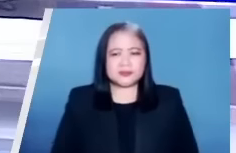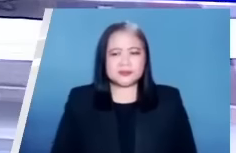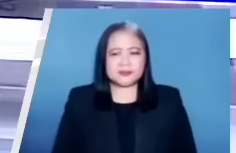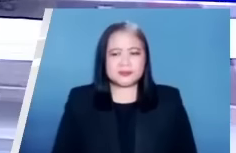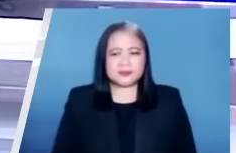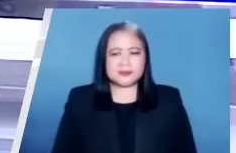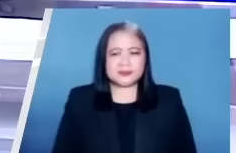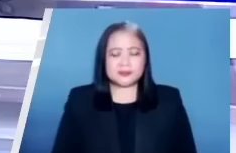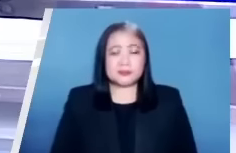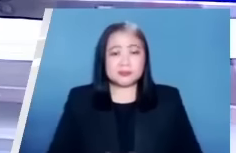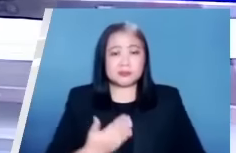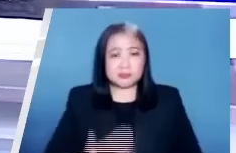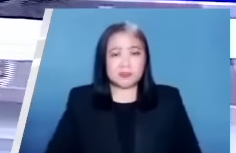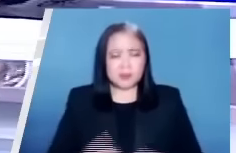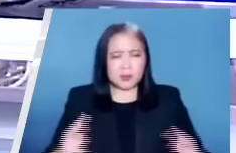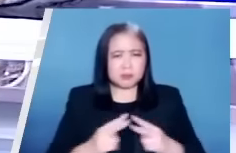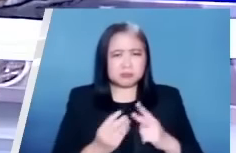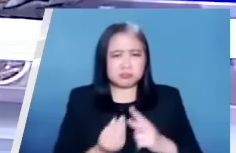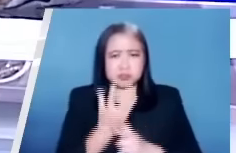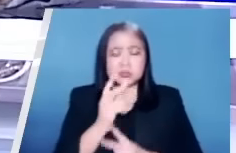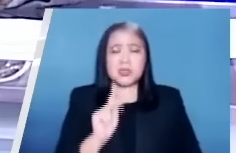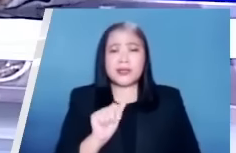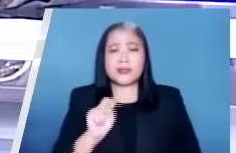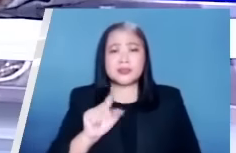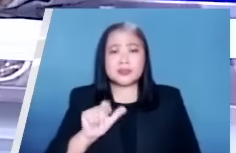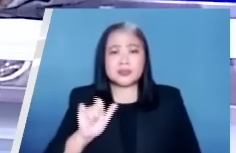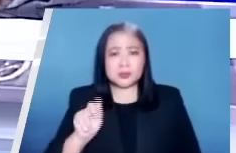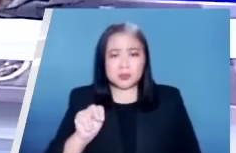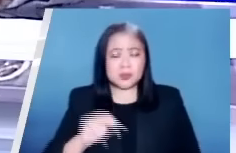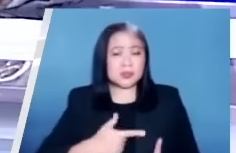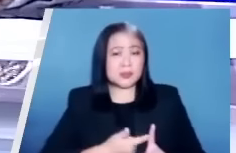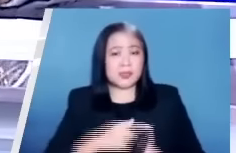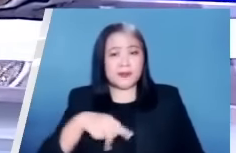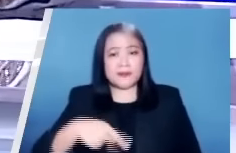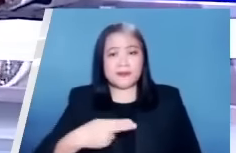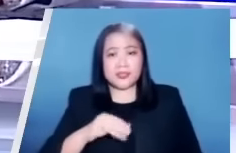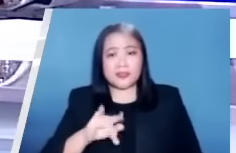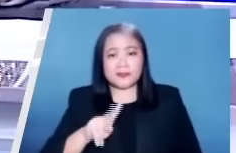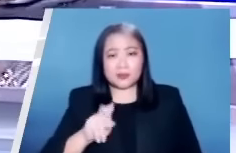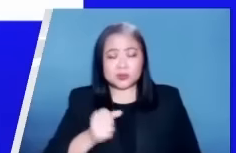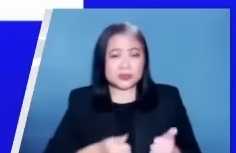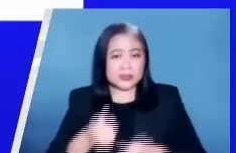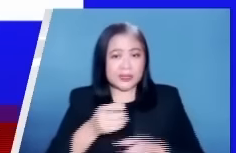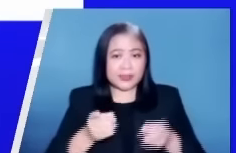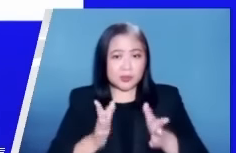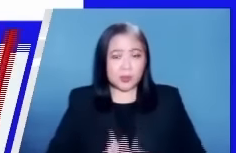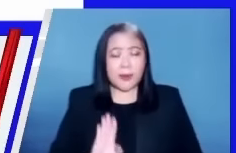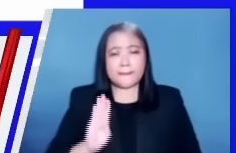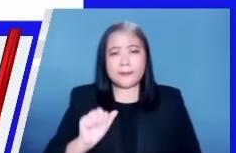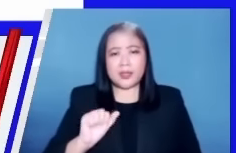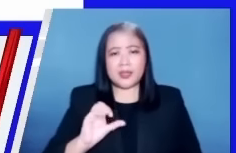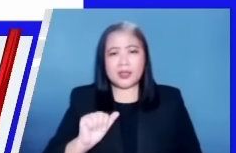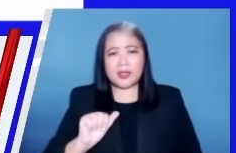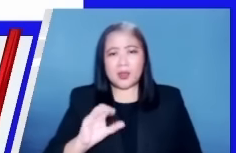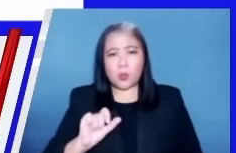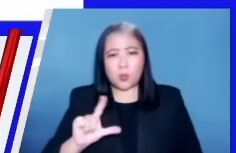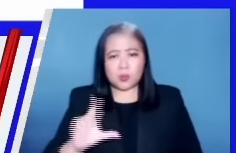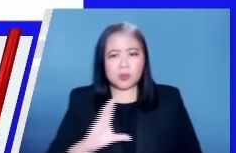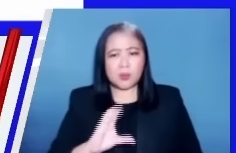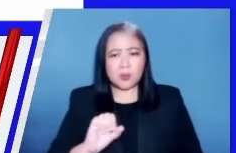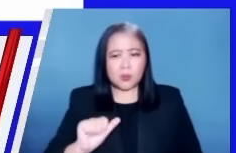pagputok ng Bulkang Kanlaon m panin po natin si pbox Director Dr teresito bacolcol Director Magandang umaga po Yes sir Magandang